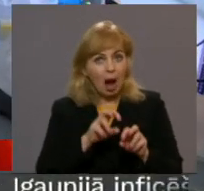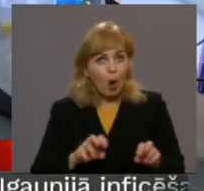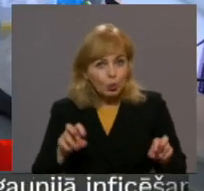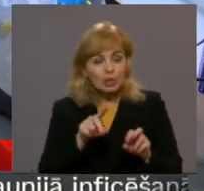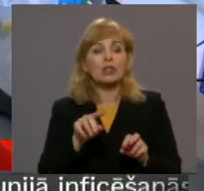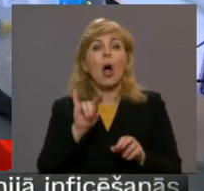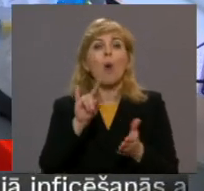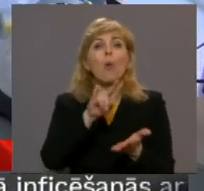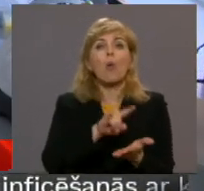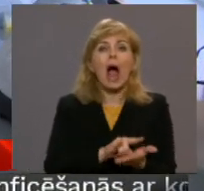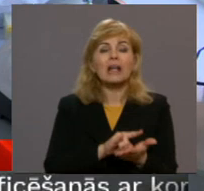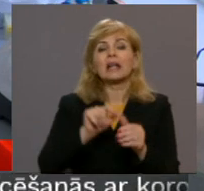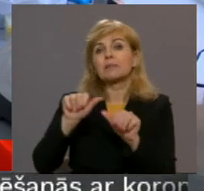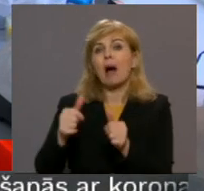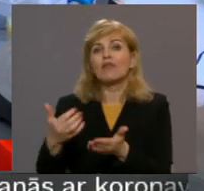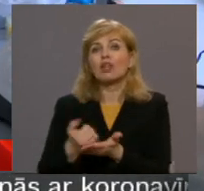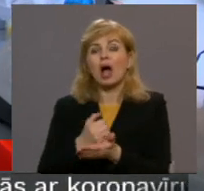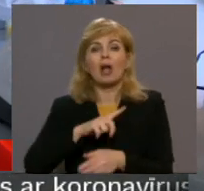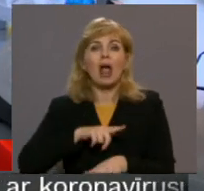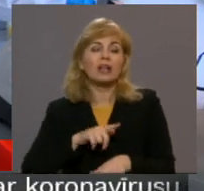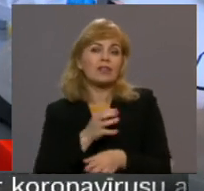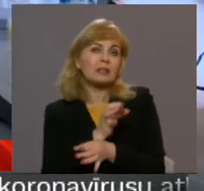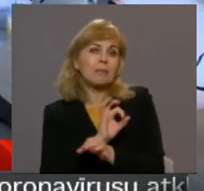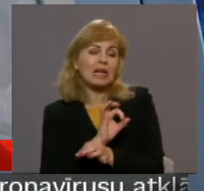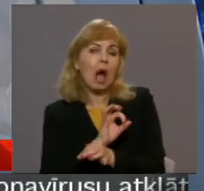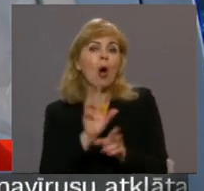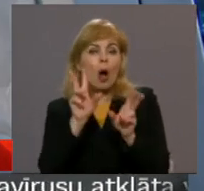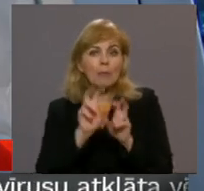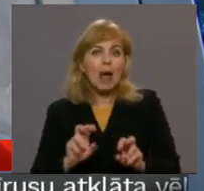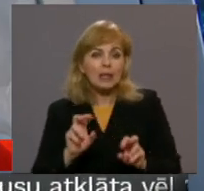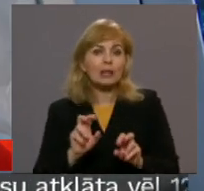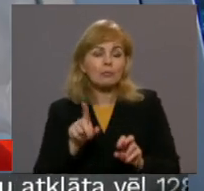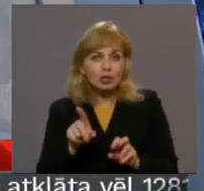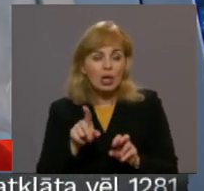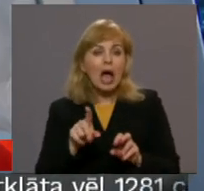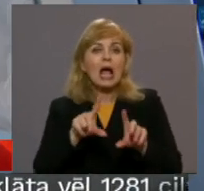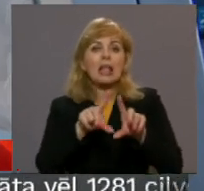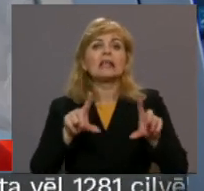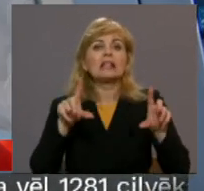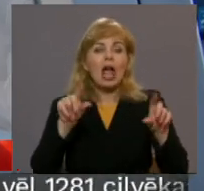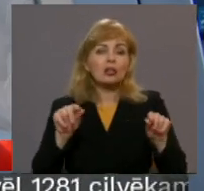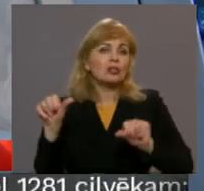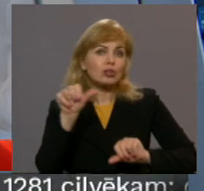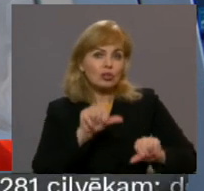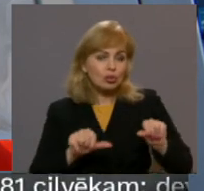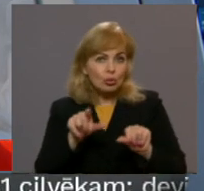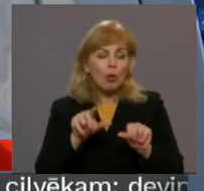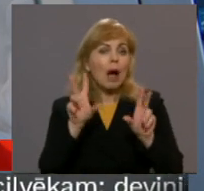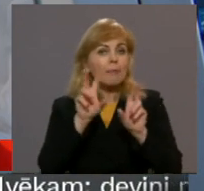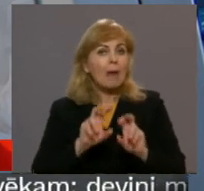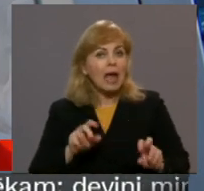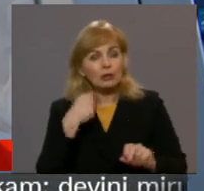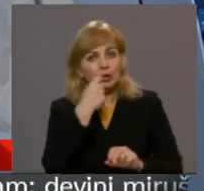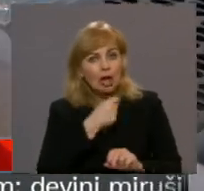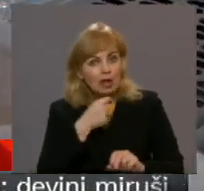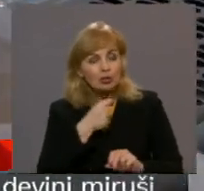COVID-19 Ugandas paveidu atrada Latvijas biomedicīnas pētījumu un studiju centra laboratorijā, analizējot testa rezultātus.